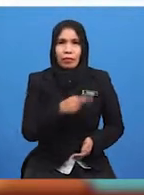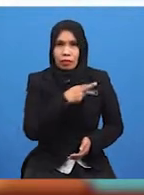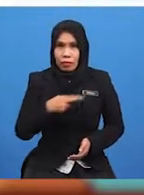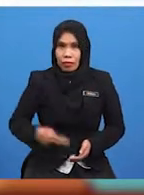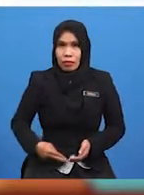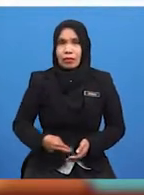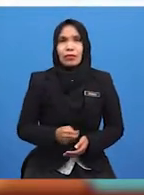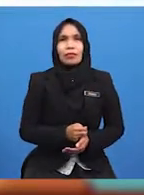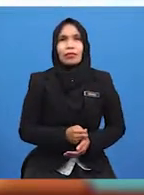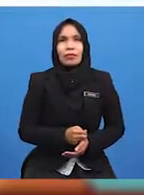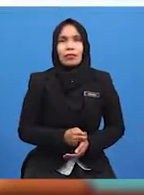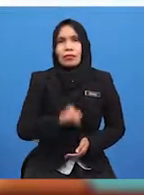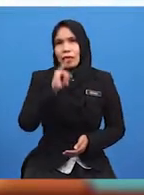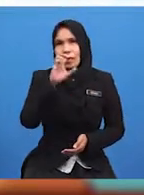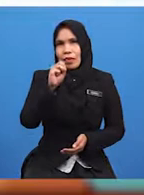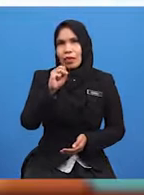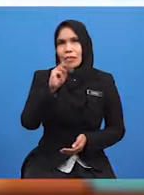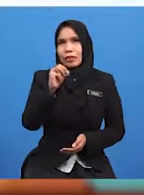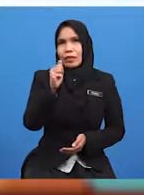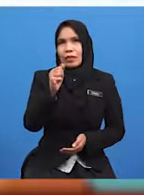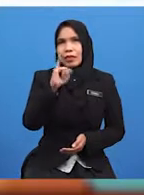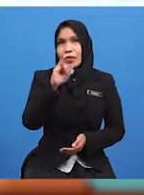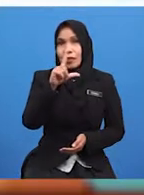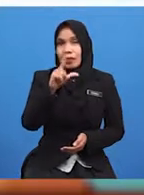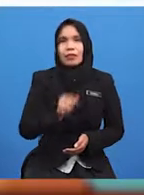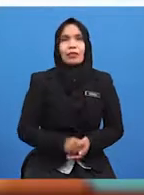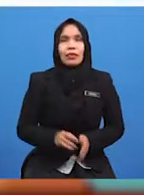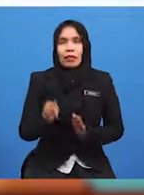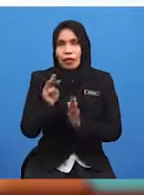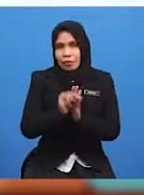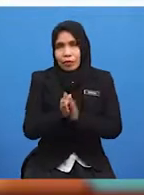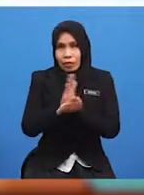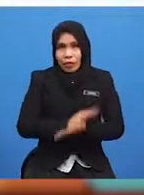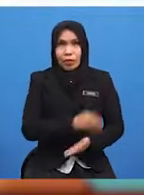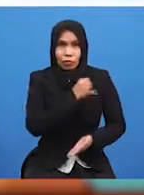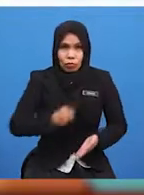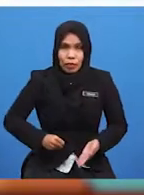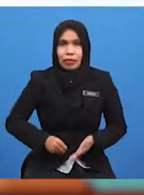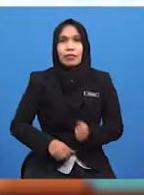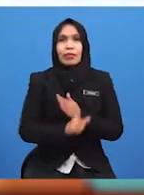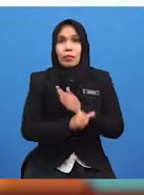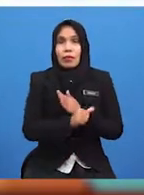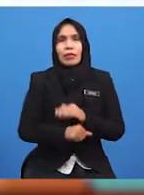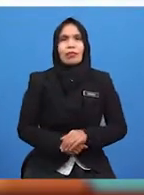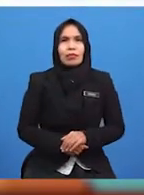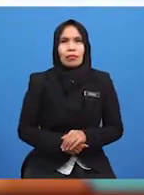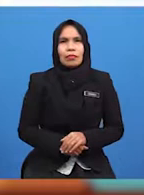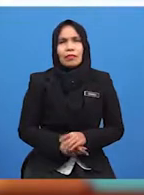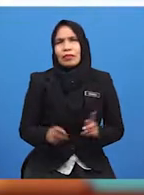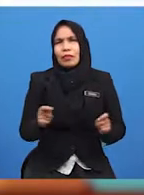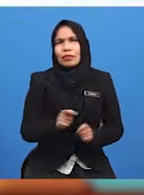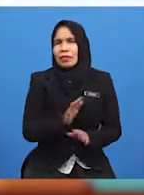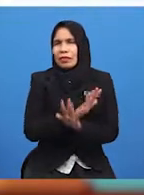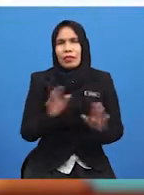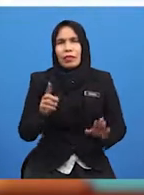bendaharo yaitu Raja Ismail menjadi Sultan perak pelantikan itu ditentang oleh racun muda yaitu Raja